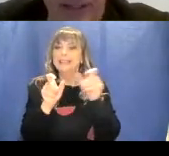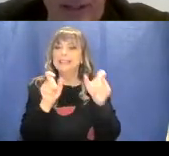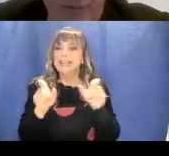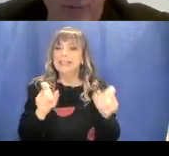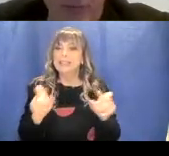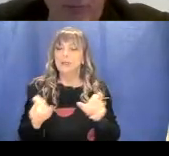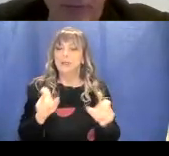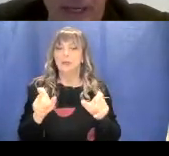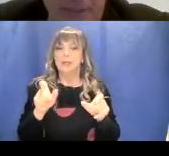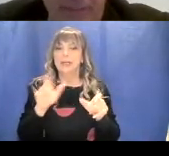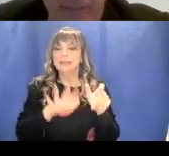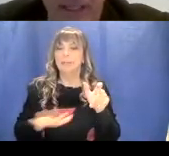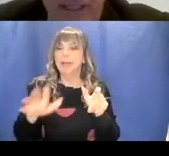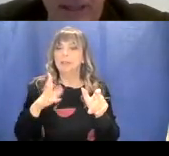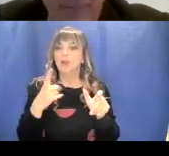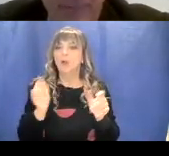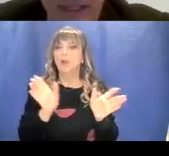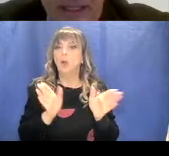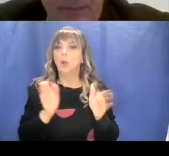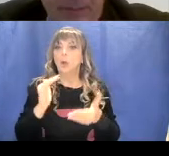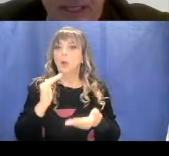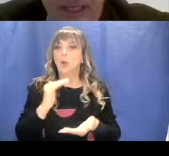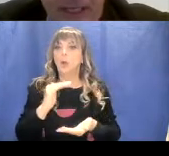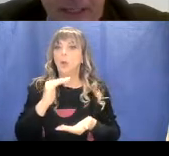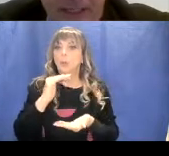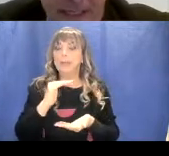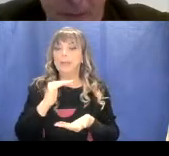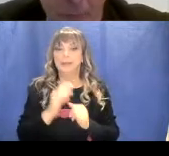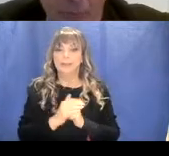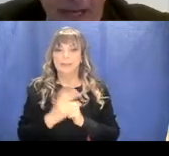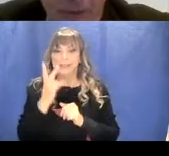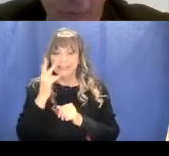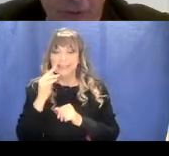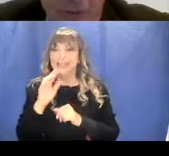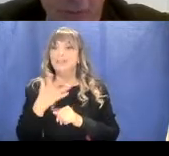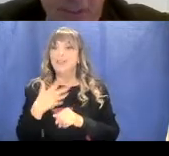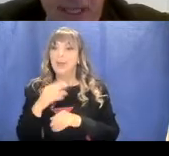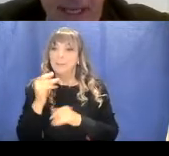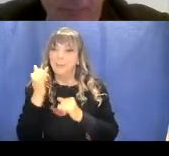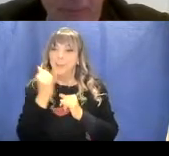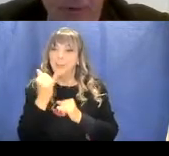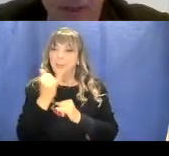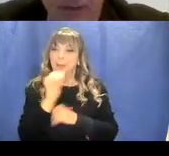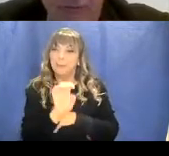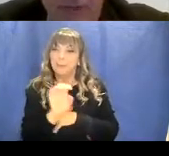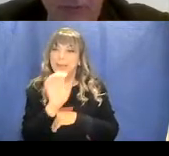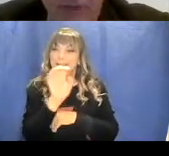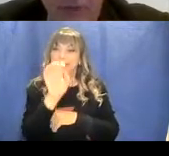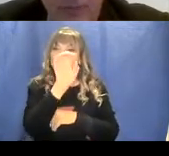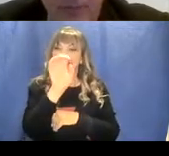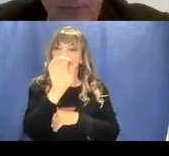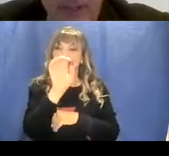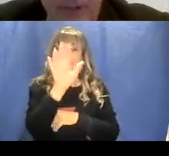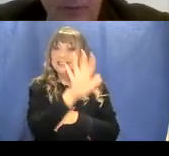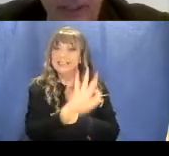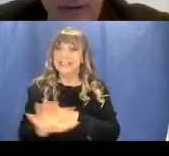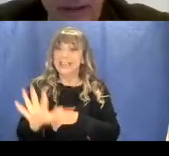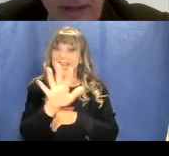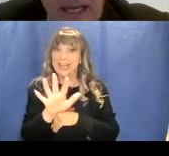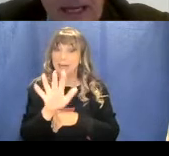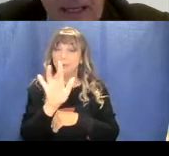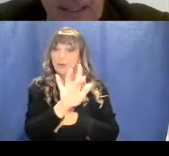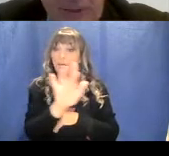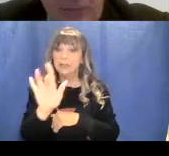fatta con i tubi ecco se vedete la mia ma nina sta muovendosi sullo schermo su alcuni cubi più piccoli